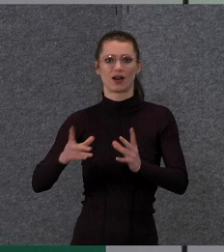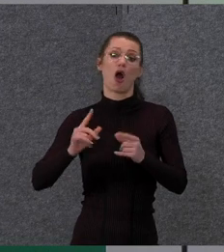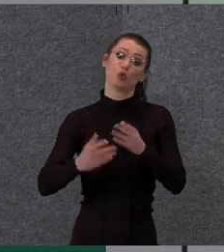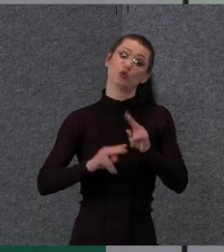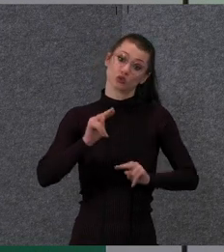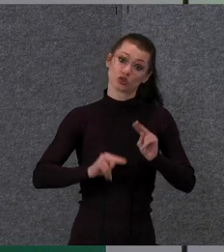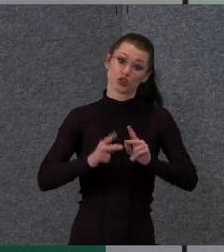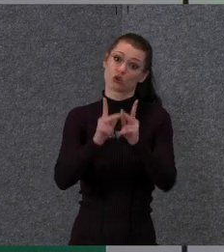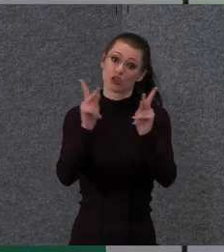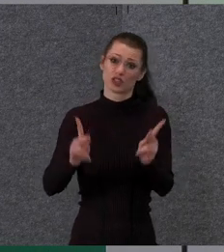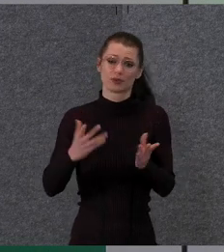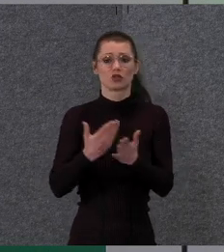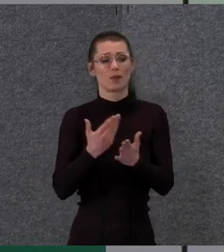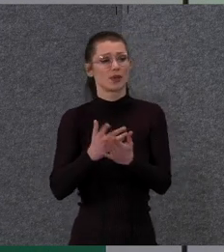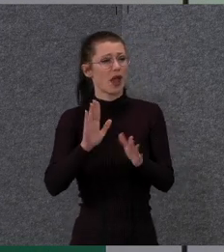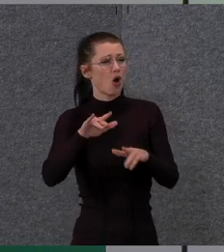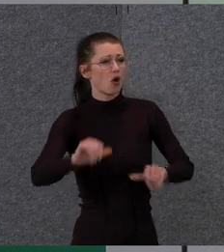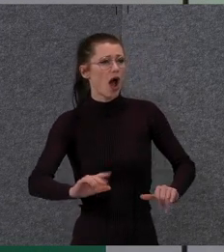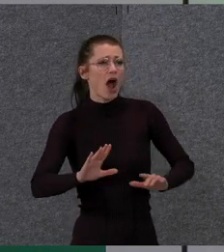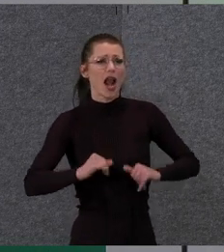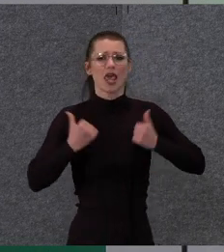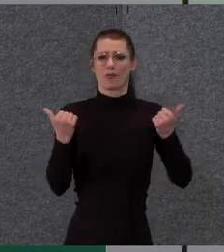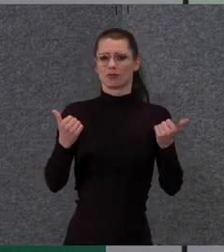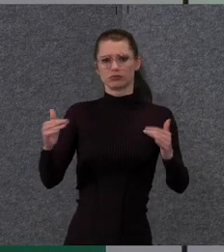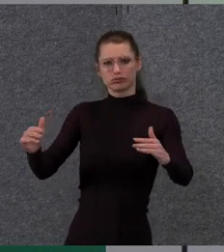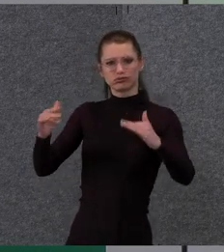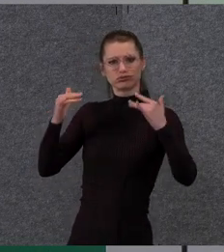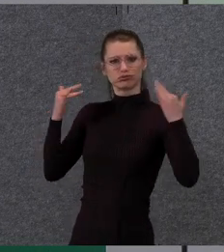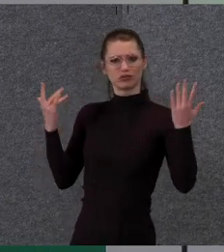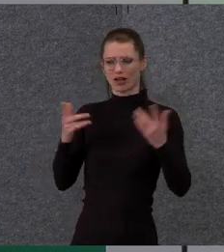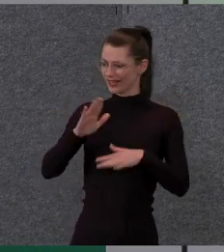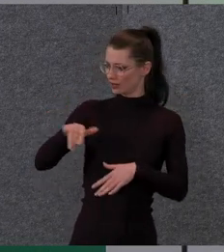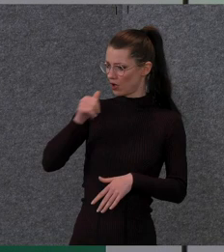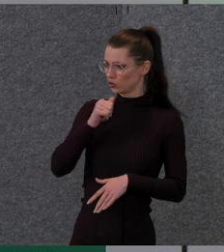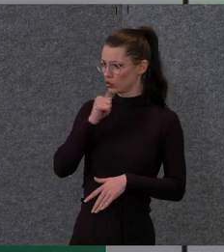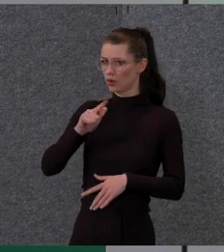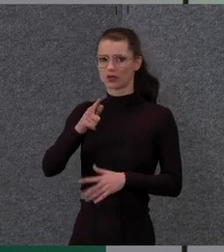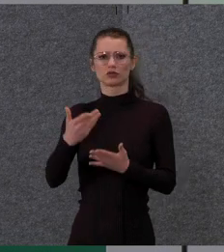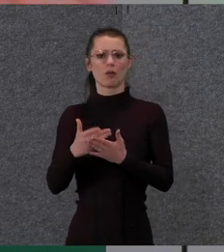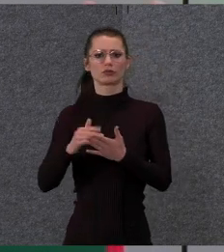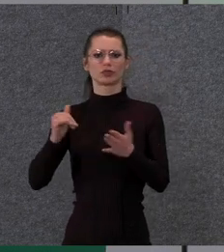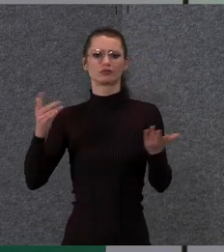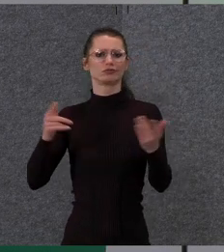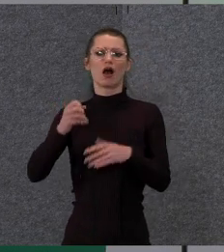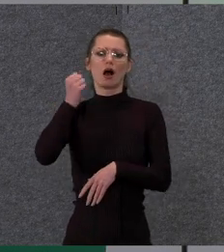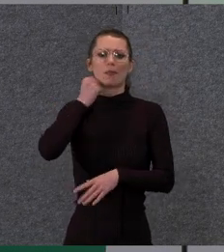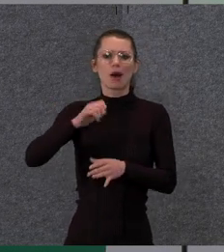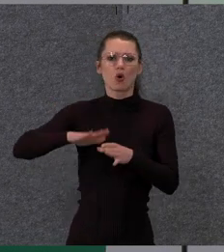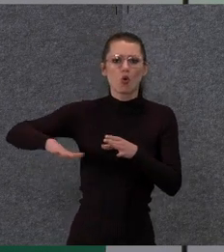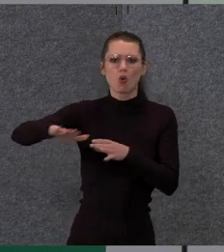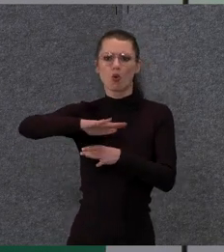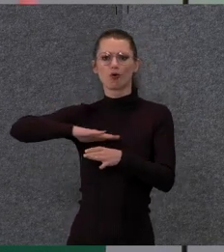unterschiedliche Konzepte. Das kann auch erlebbar sein. Ökologie kann erlebbar sein für Kinder und Jugendliche. Auf